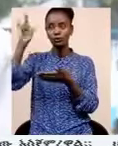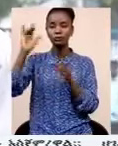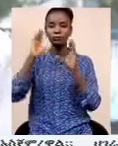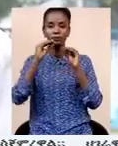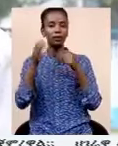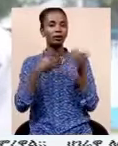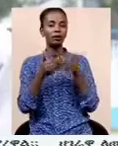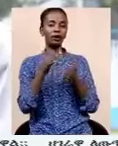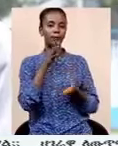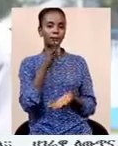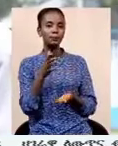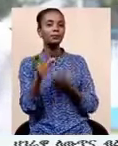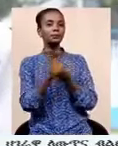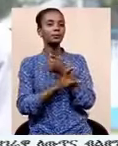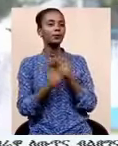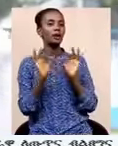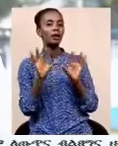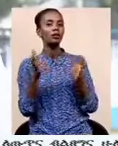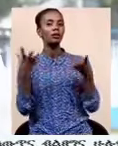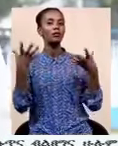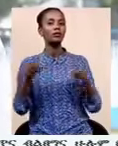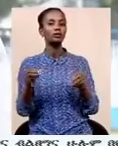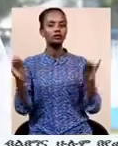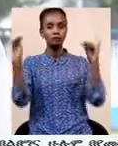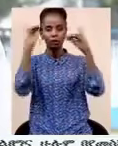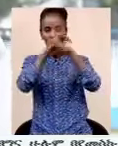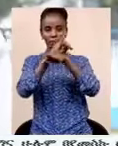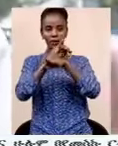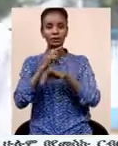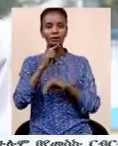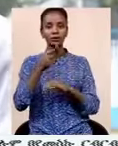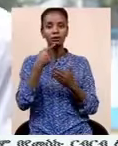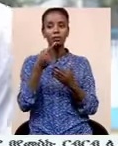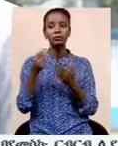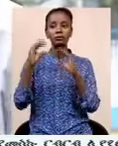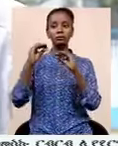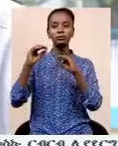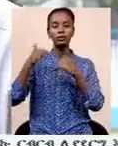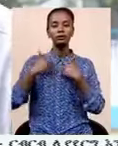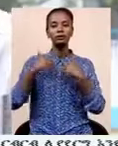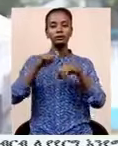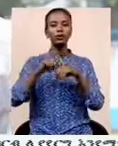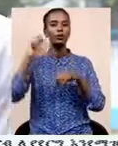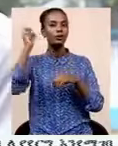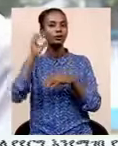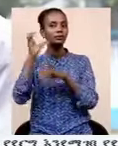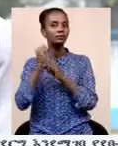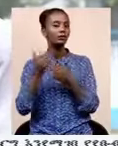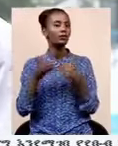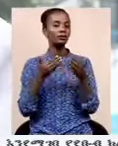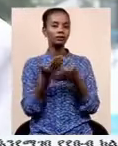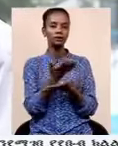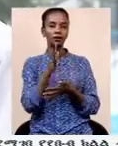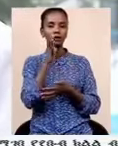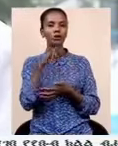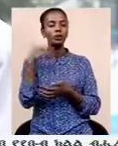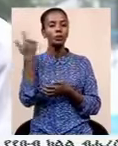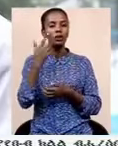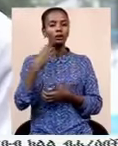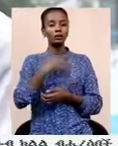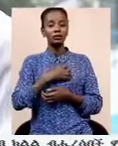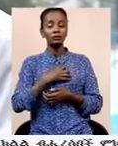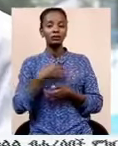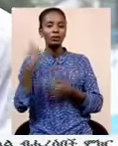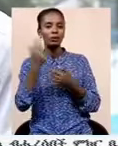ወሬ ቀላል አይደለም። አገሪቱ የለችም፣ ጠፍታለች፣ ጨለማነን እየተባለ ባለበት ጊዜ ወርቅ ይዘው መምጣት ቀላል ነገር አይደለም። ሁሌ ኮምፕሌን